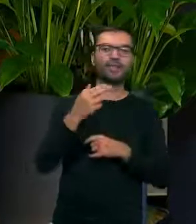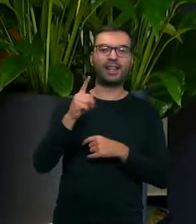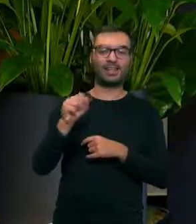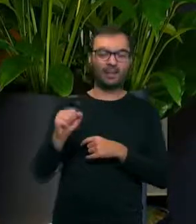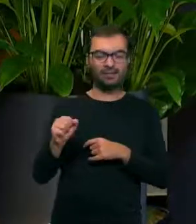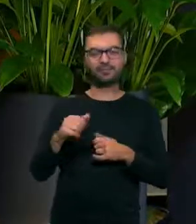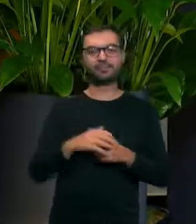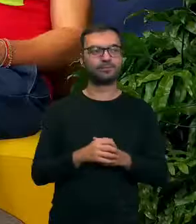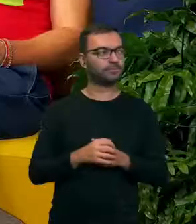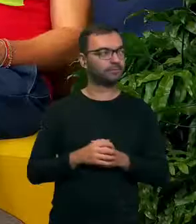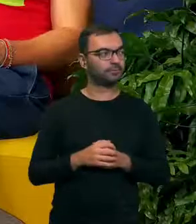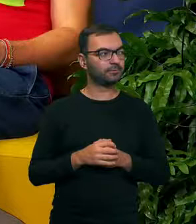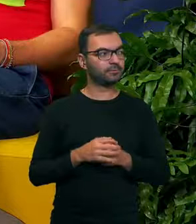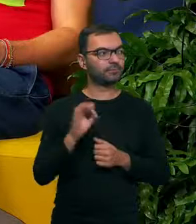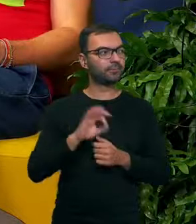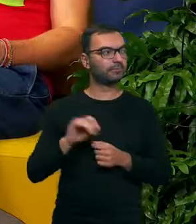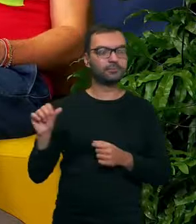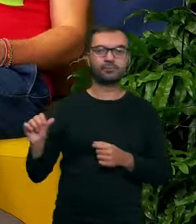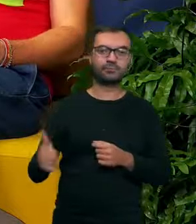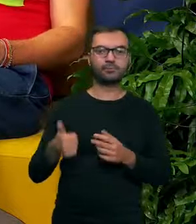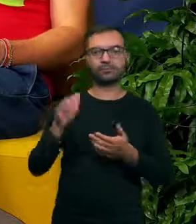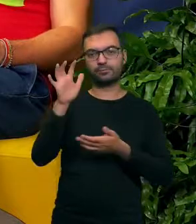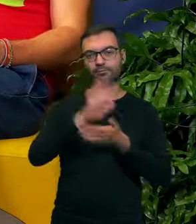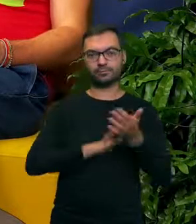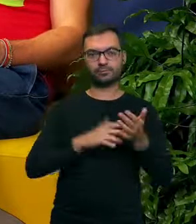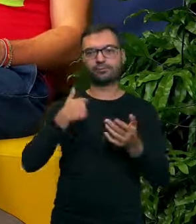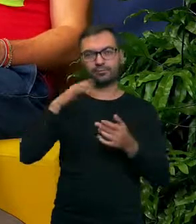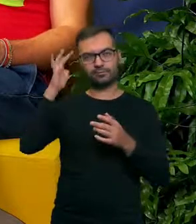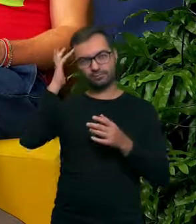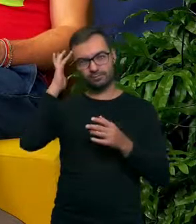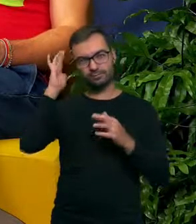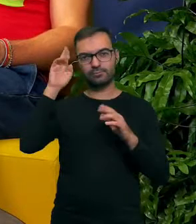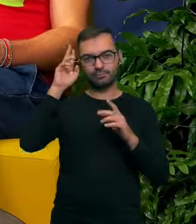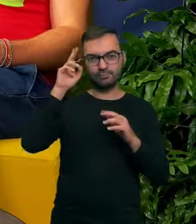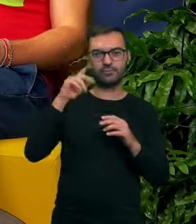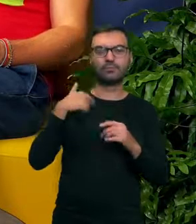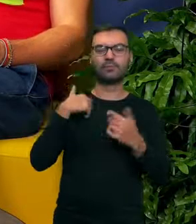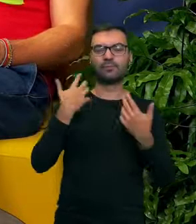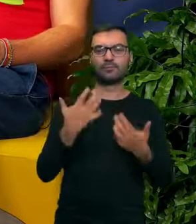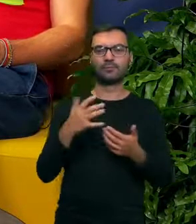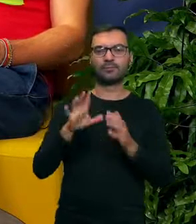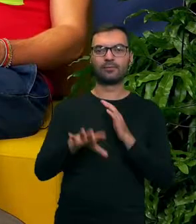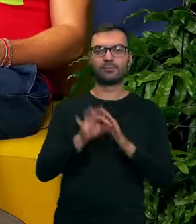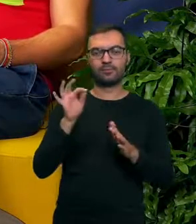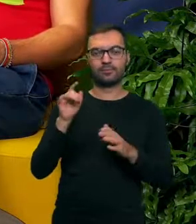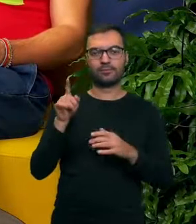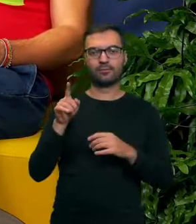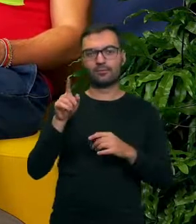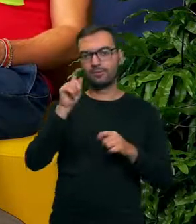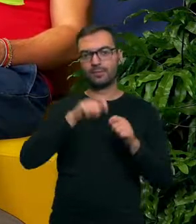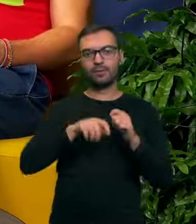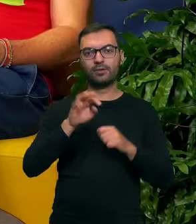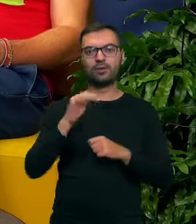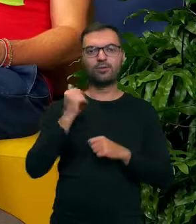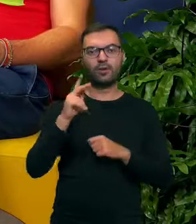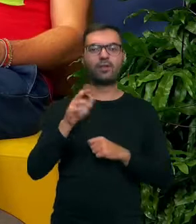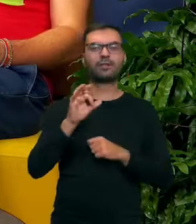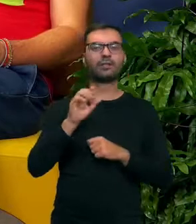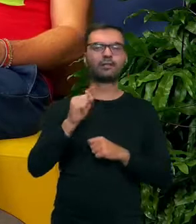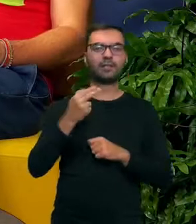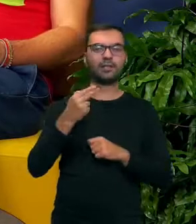No jak mieliśmy pierwszą wersję scenariusza, to ja już mniej więcej wiedziałem, że chcę sprawdzić Tomka,